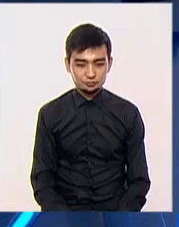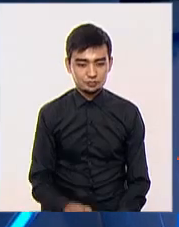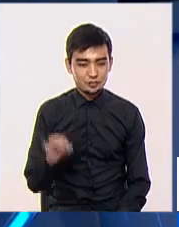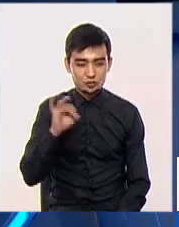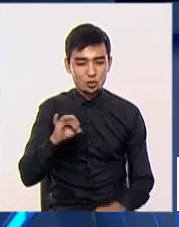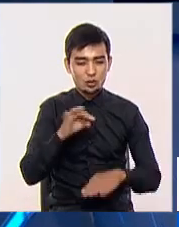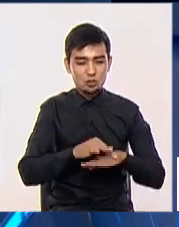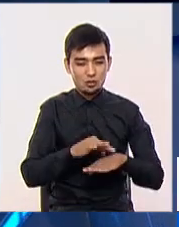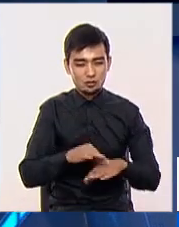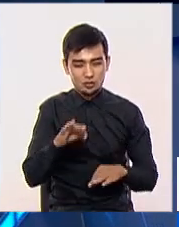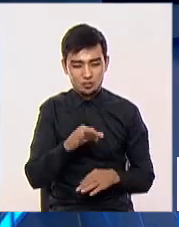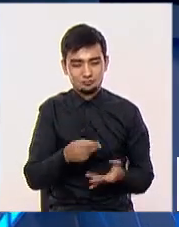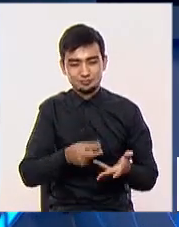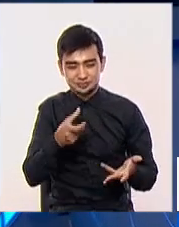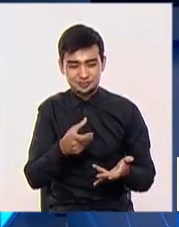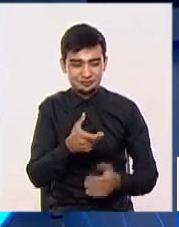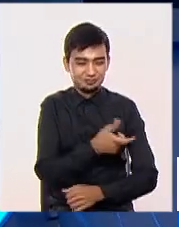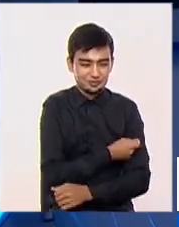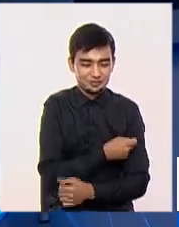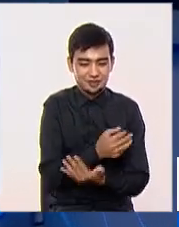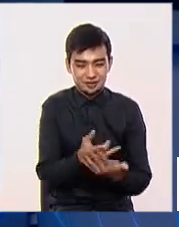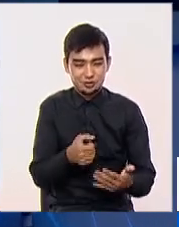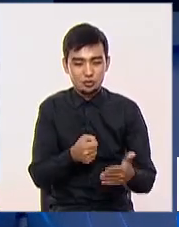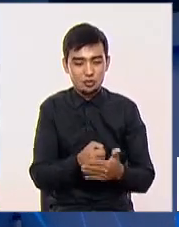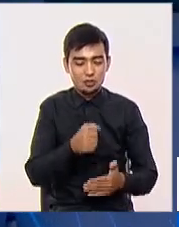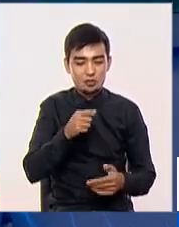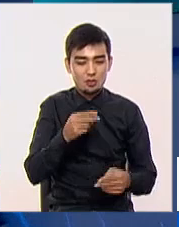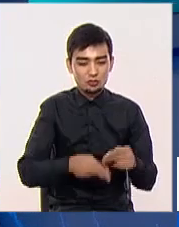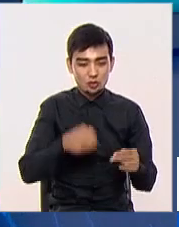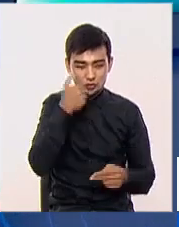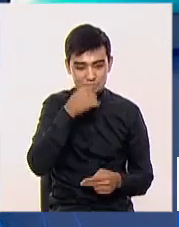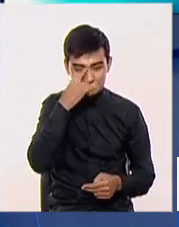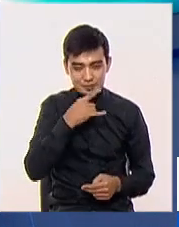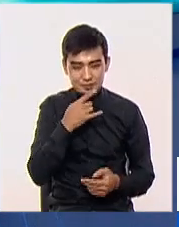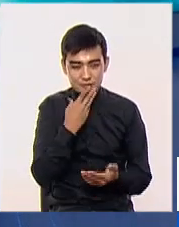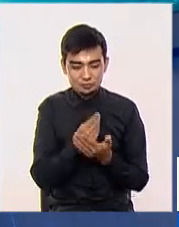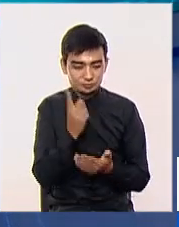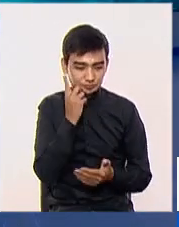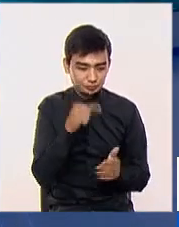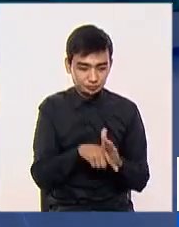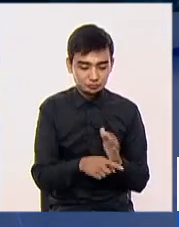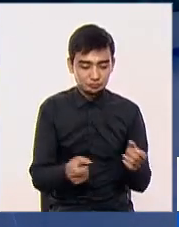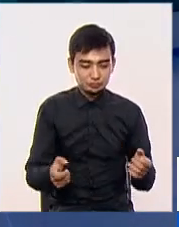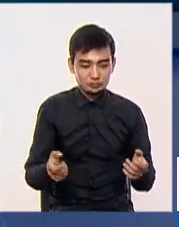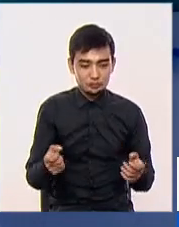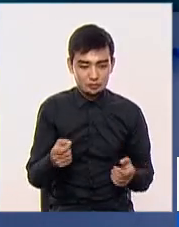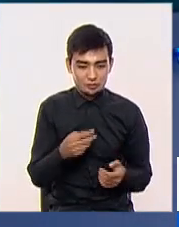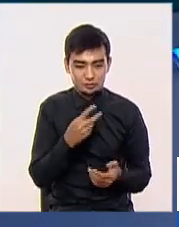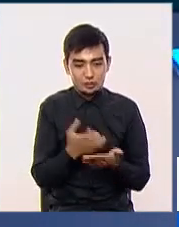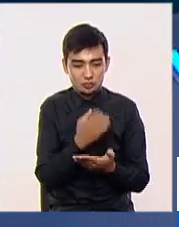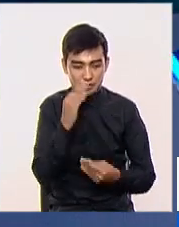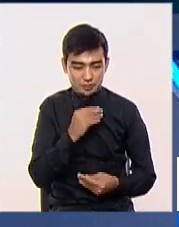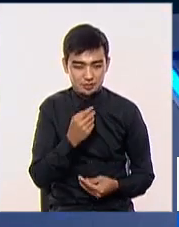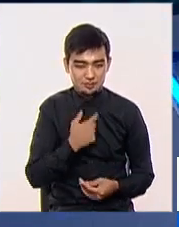Истории болезни, анализы и данные о вакцинации до конца года казахстанцы смогут найти в своих телефонах. Об этом заявил министр цифрового